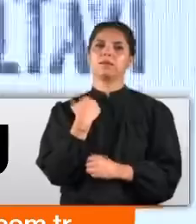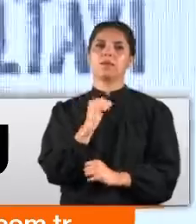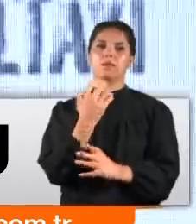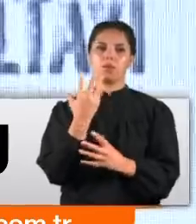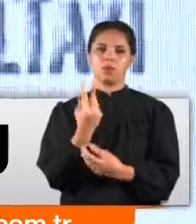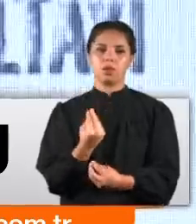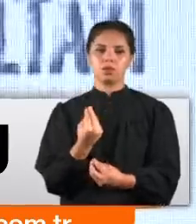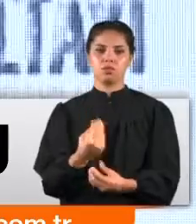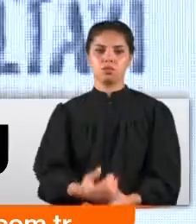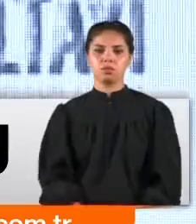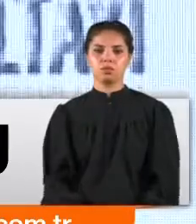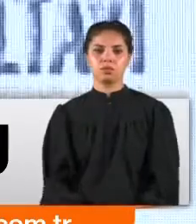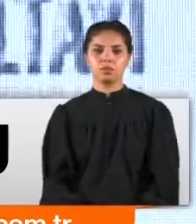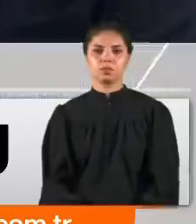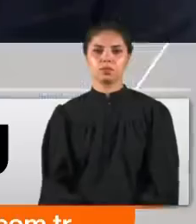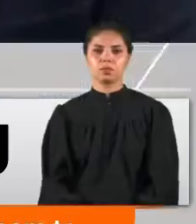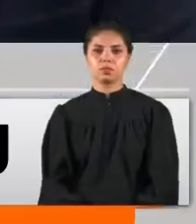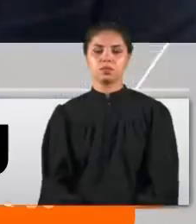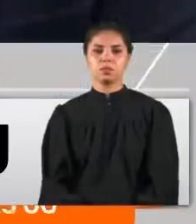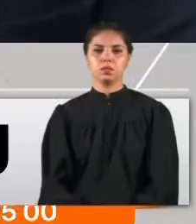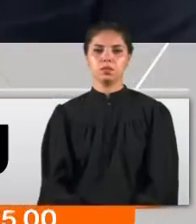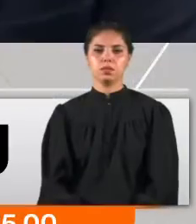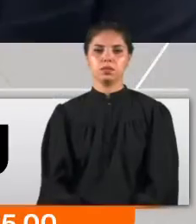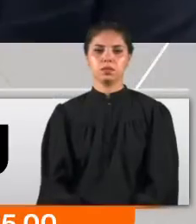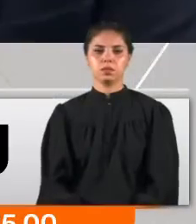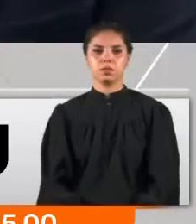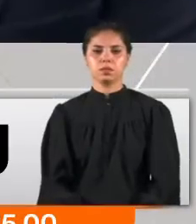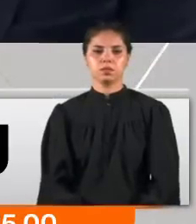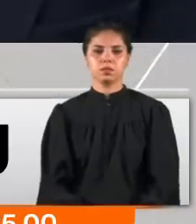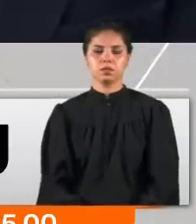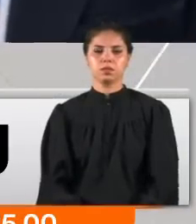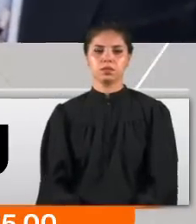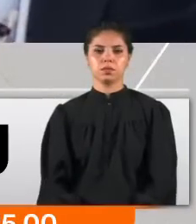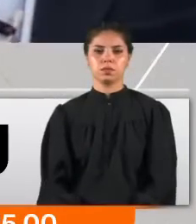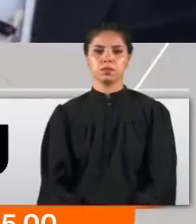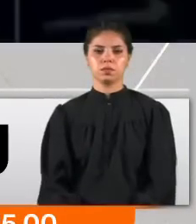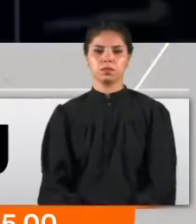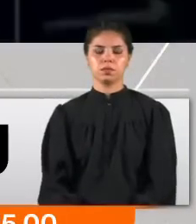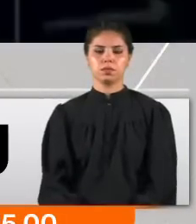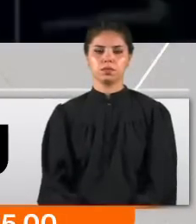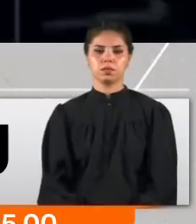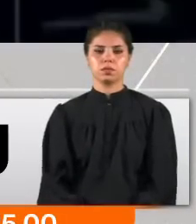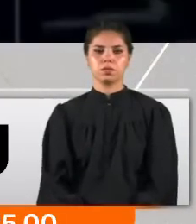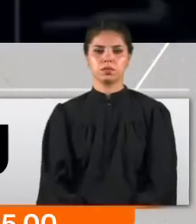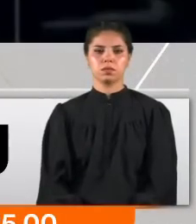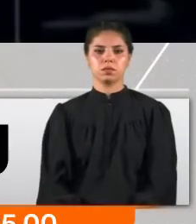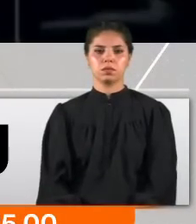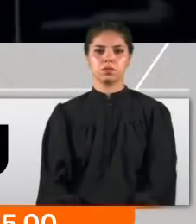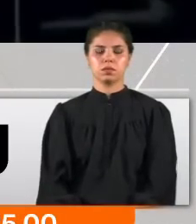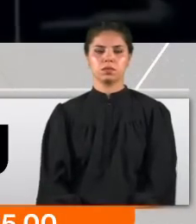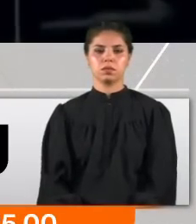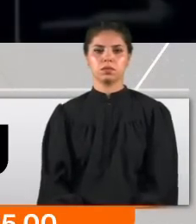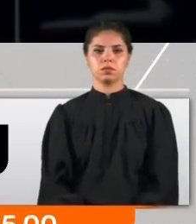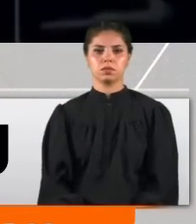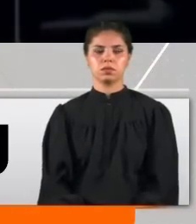arasında. Hayatımın en büyük pişmanlığıdır. Biz Cumhuriyet Halk Partisi ile bir işbirliği yaptık ve bundan muzdaribiz. Almamız